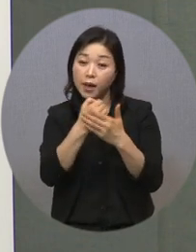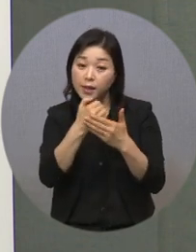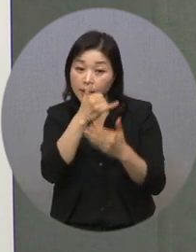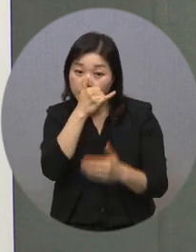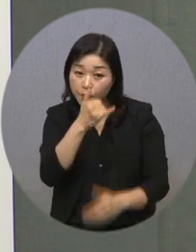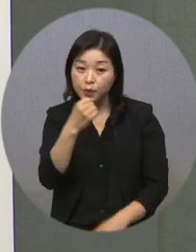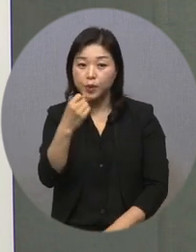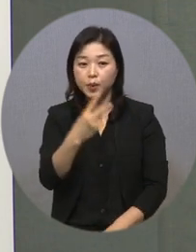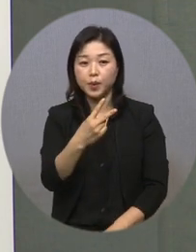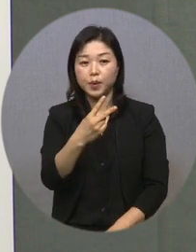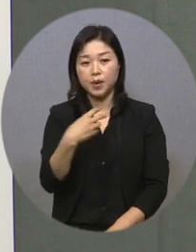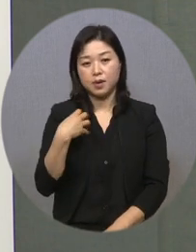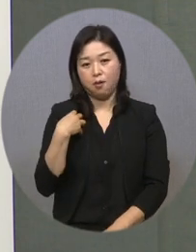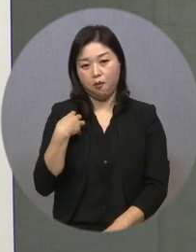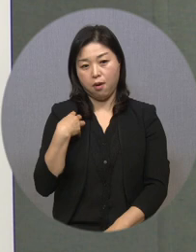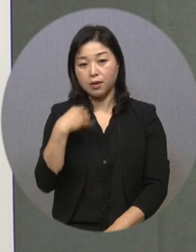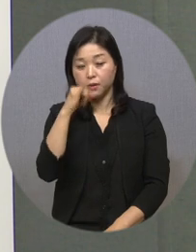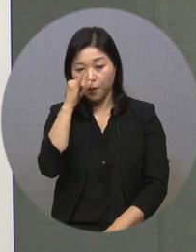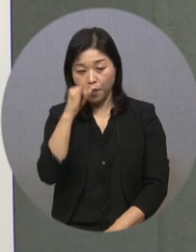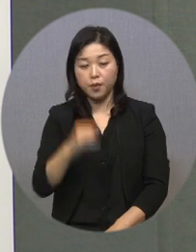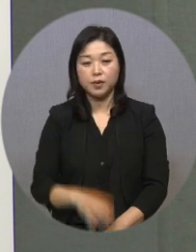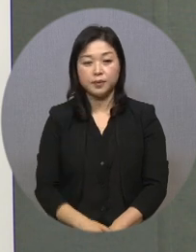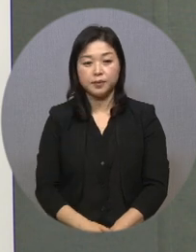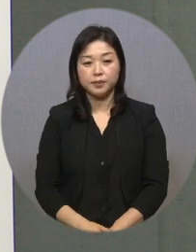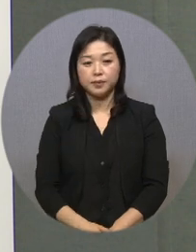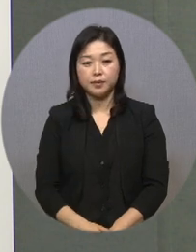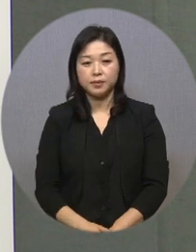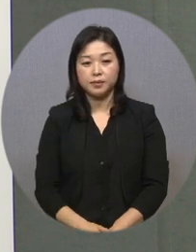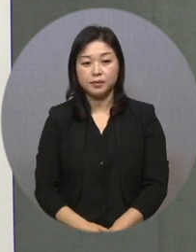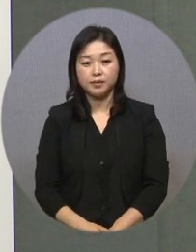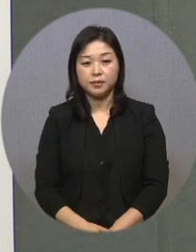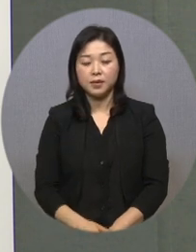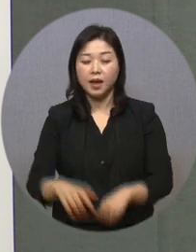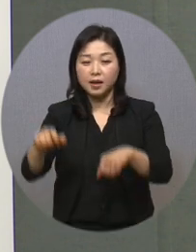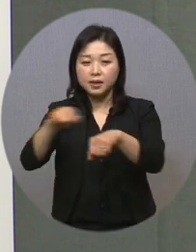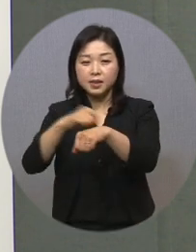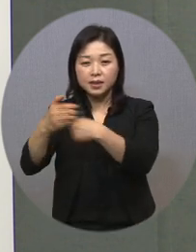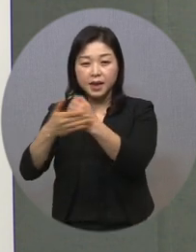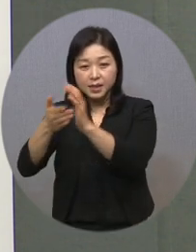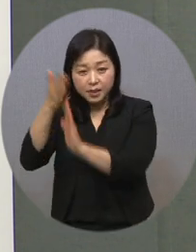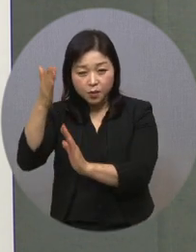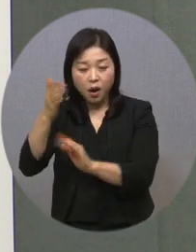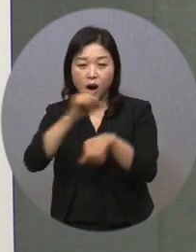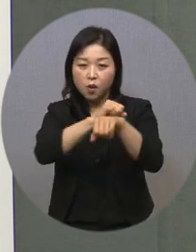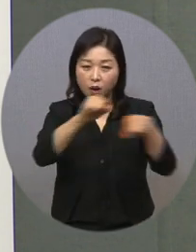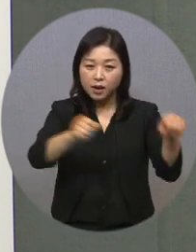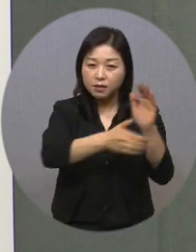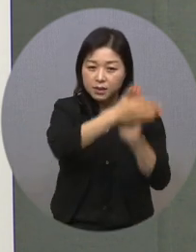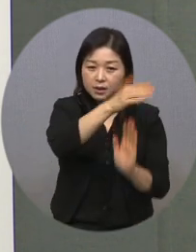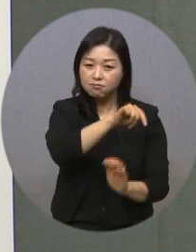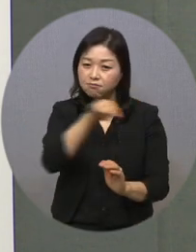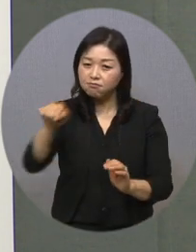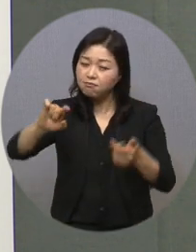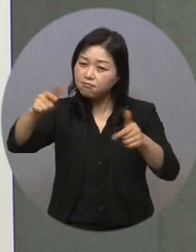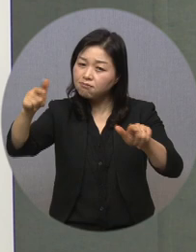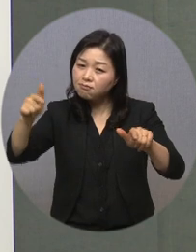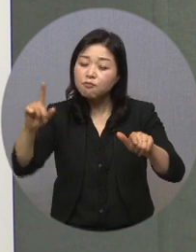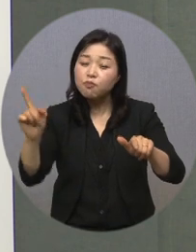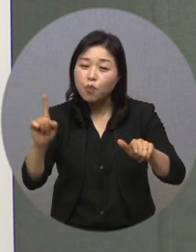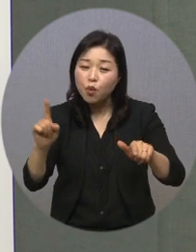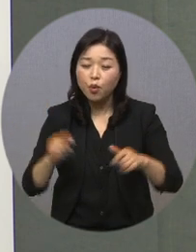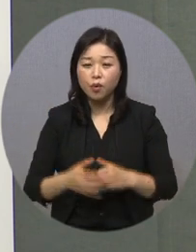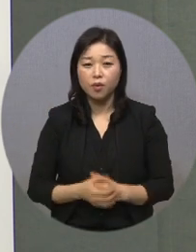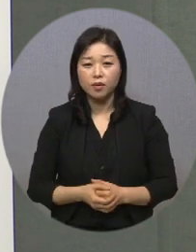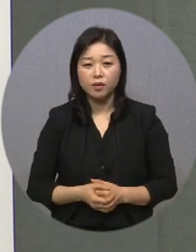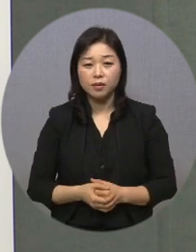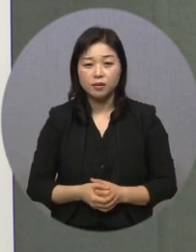보고 어떤 역할도 있을 것이고 그런데 이 특례시와 광역시의 차이점이